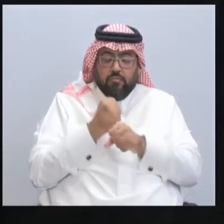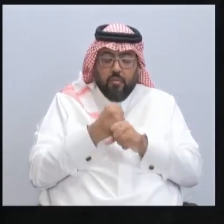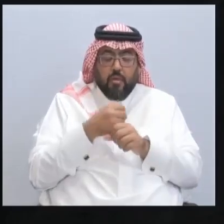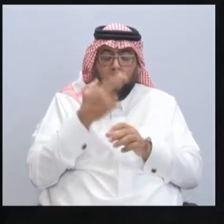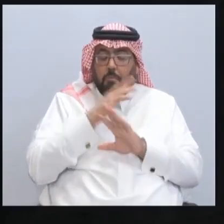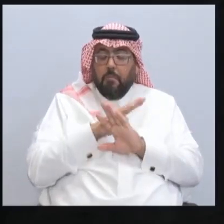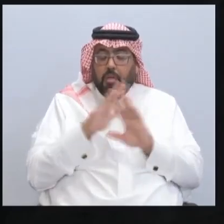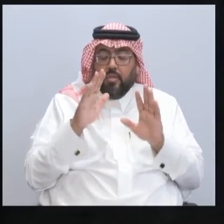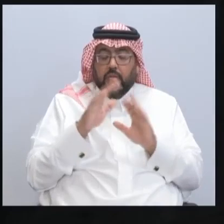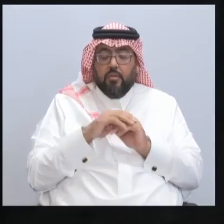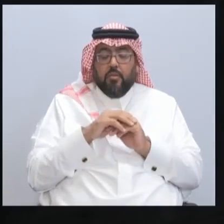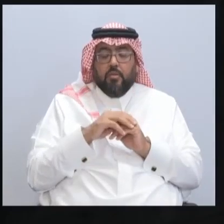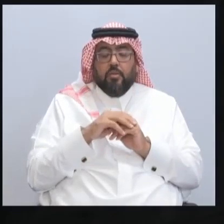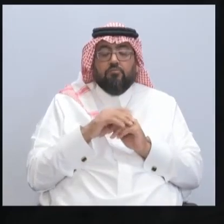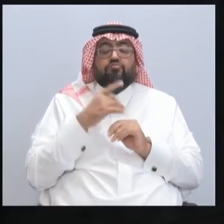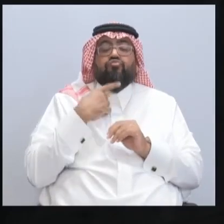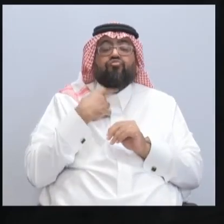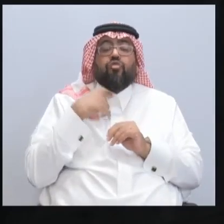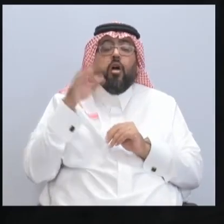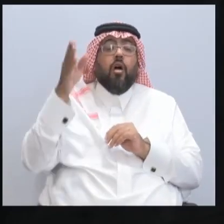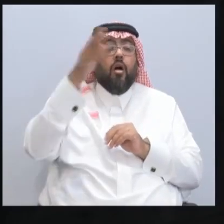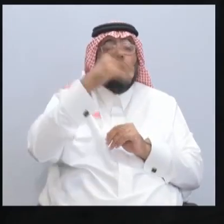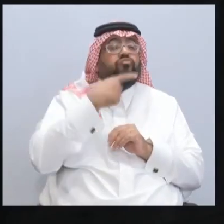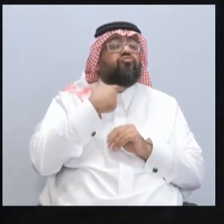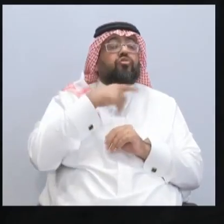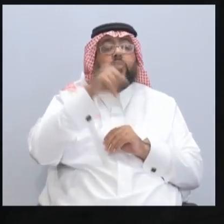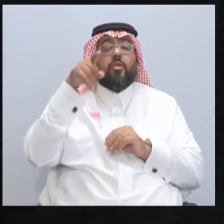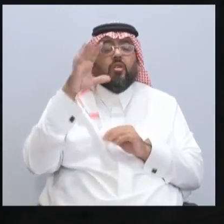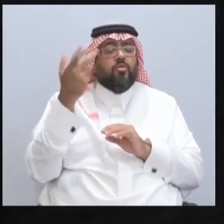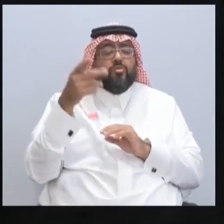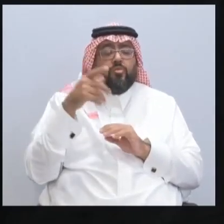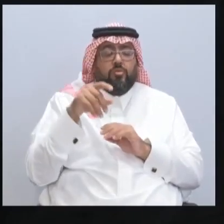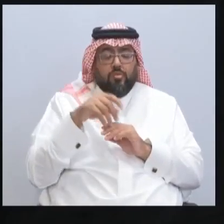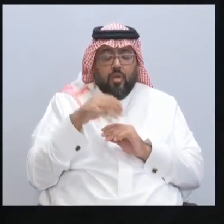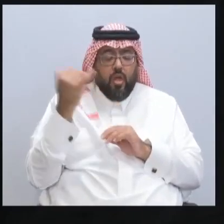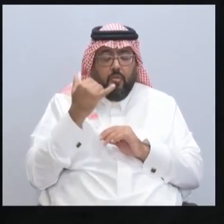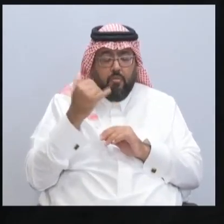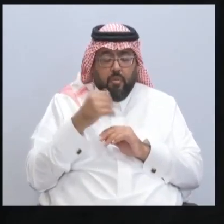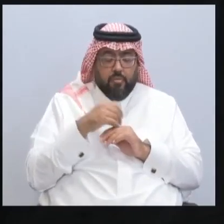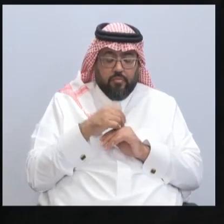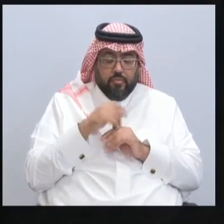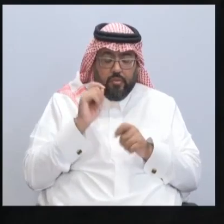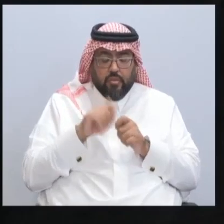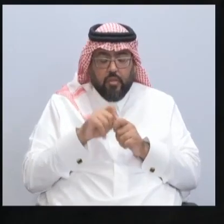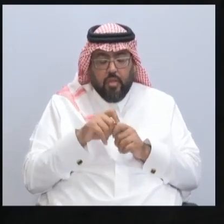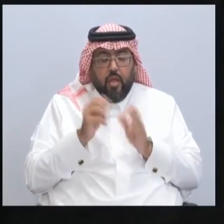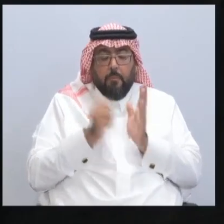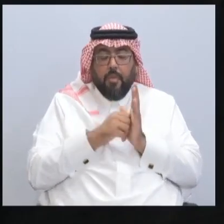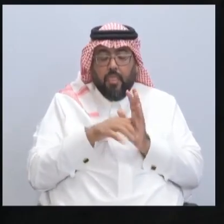مرتبطه هذه الحرف بحاجه السكان ومن اهمها صناعه المواد